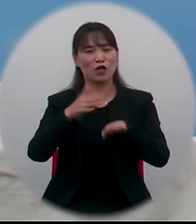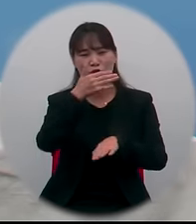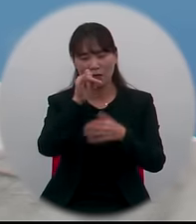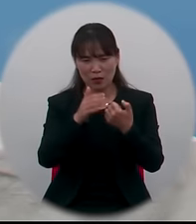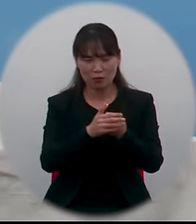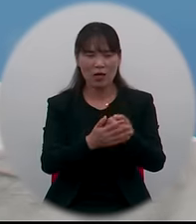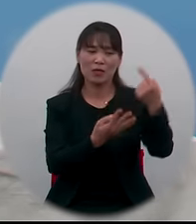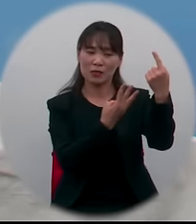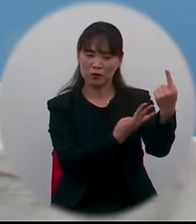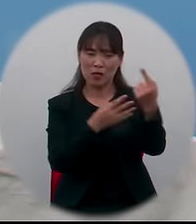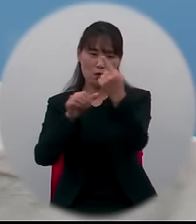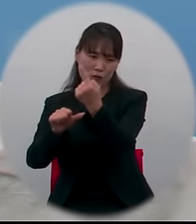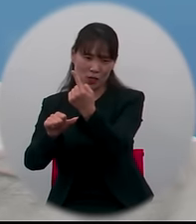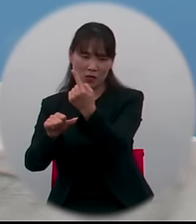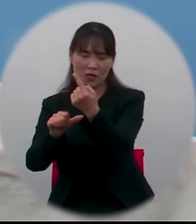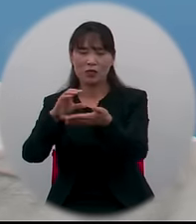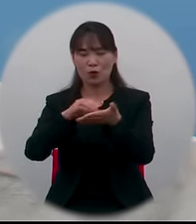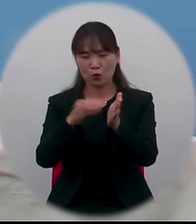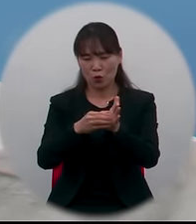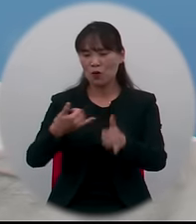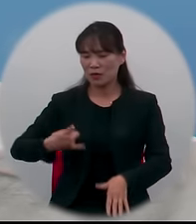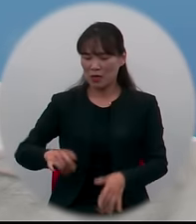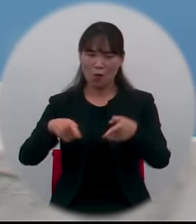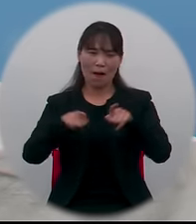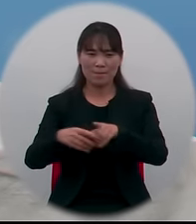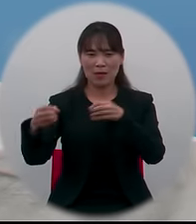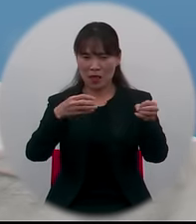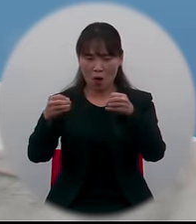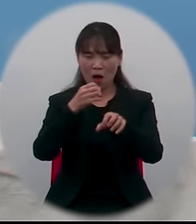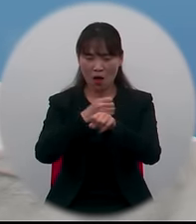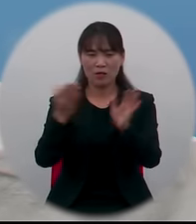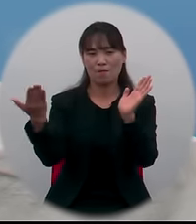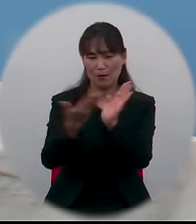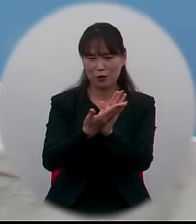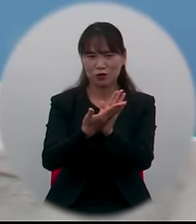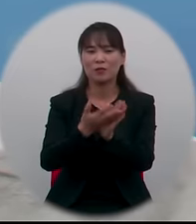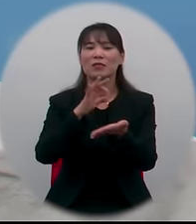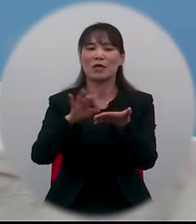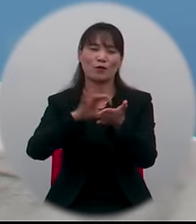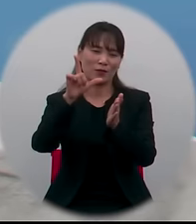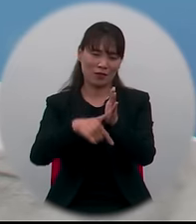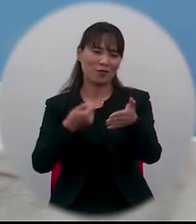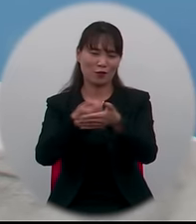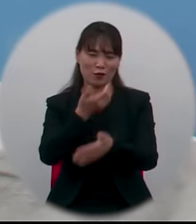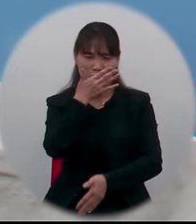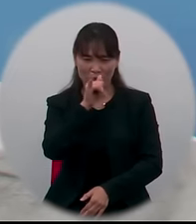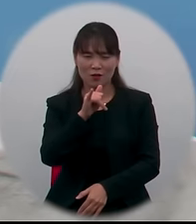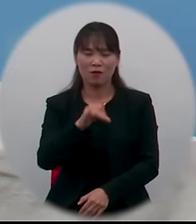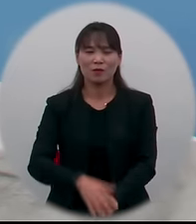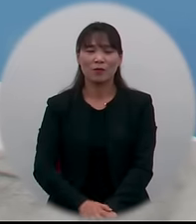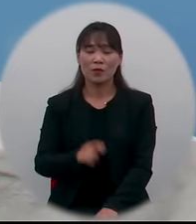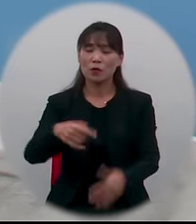아이가 되는 거거든요 그래서 1에서 1분 기준으로 자녀들과 상의하면서 사용 시간을 허락하시면 우리 아이 맞춤용 사용 시간을